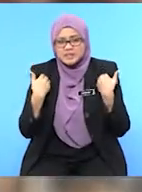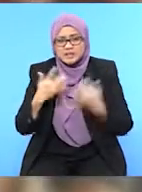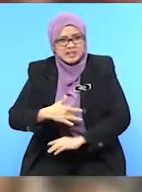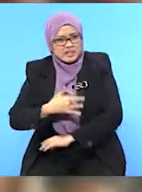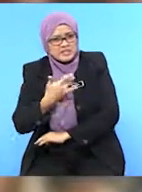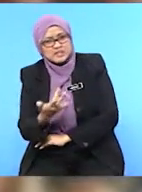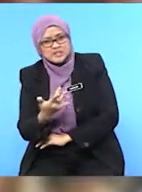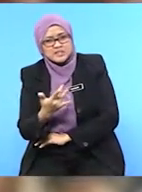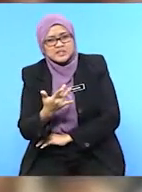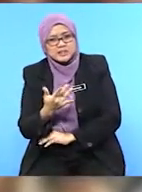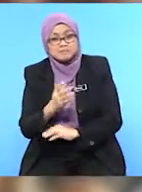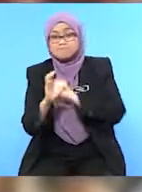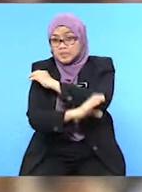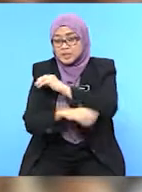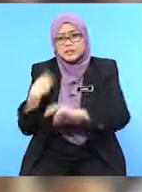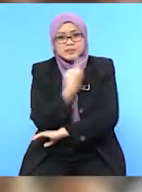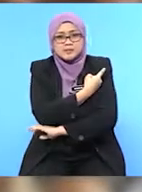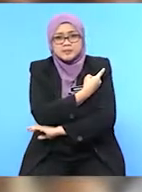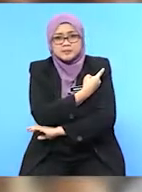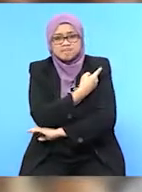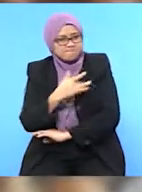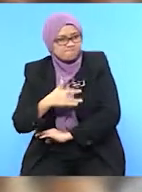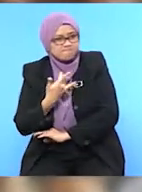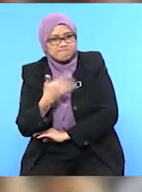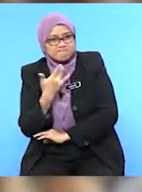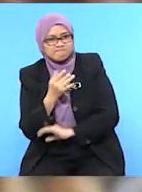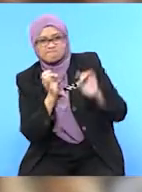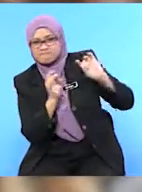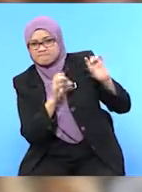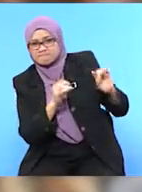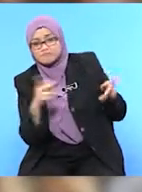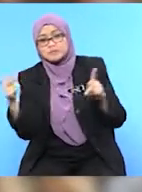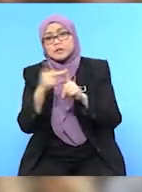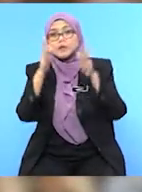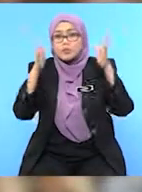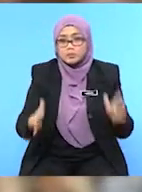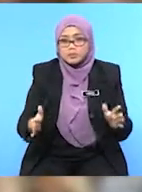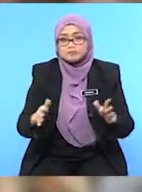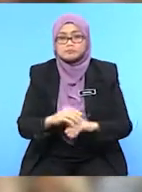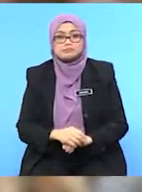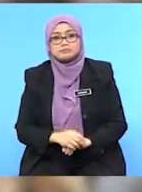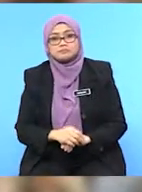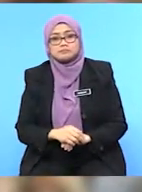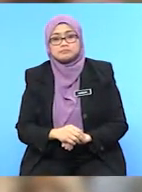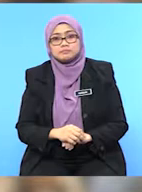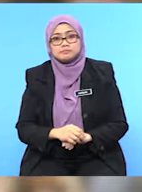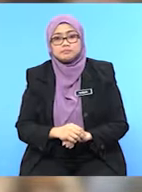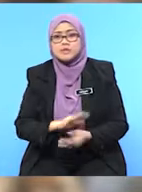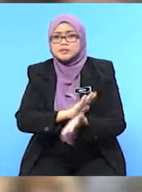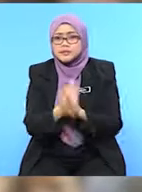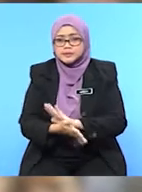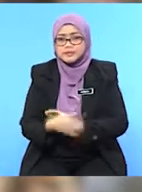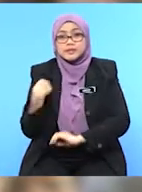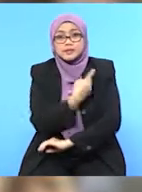untuk mengelakkan Pocari ini berulang dan memastikan seharmonis masyarakat kita terus terjaga maka adalah menjadi kepenuhan